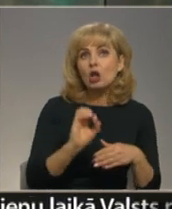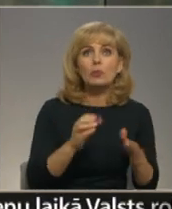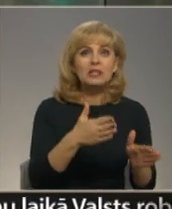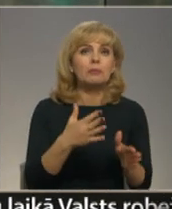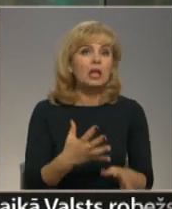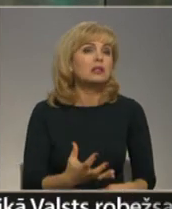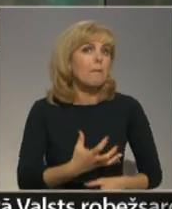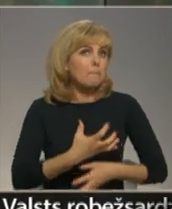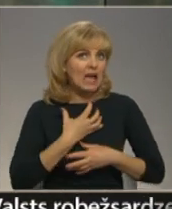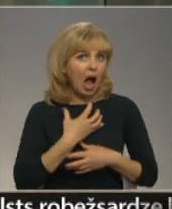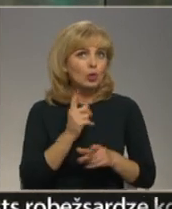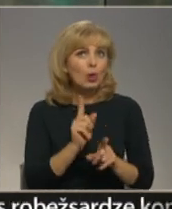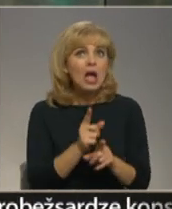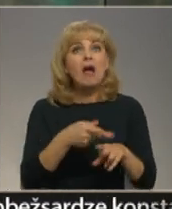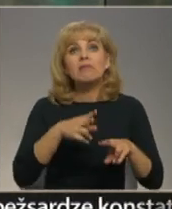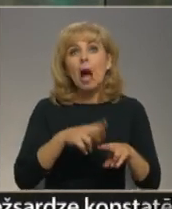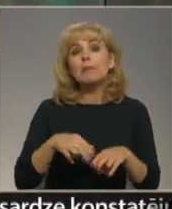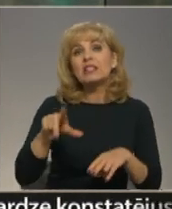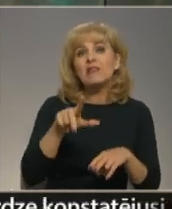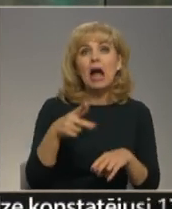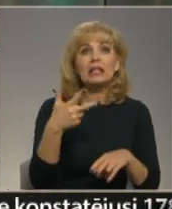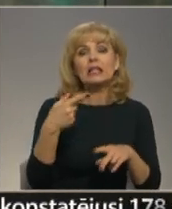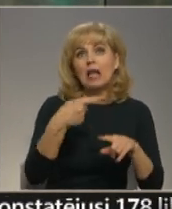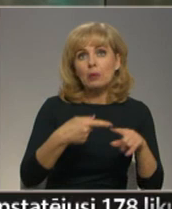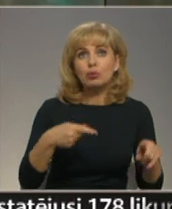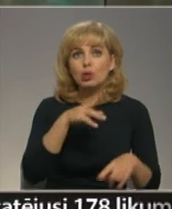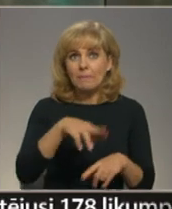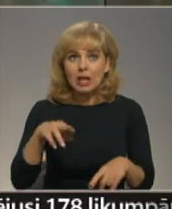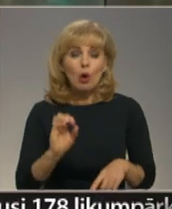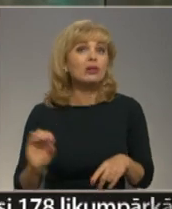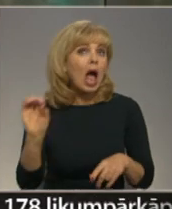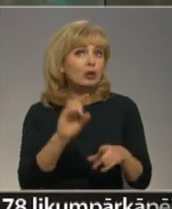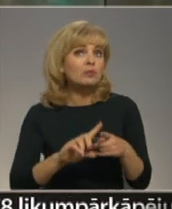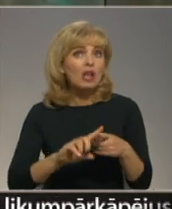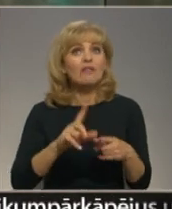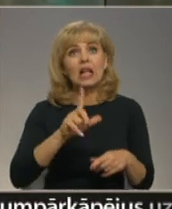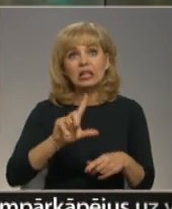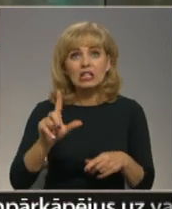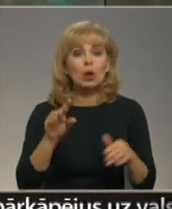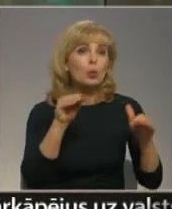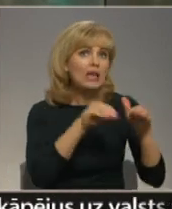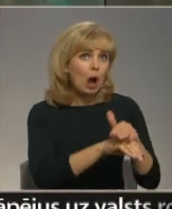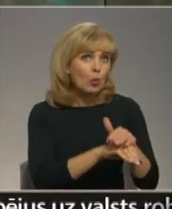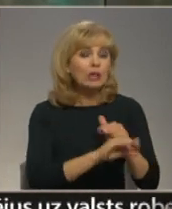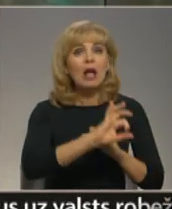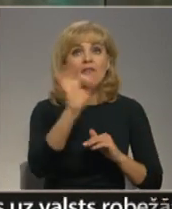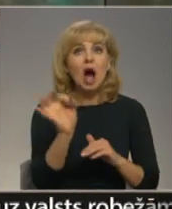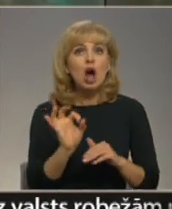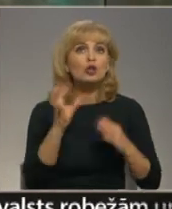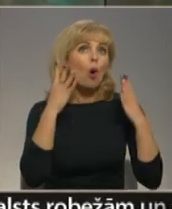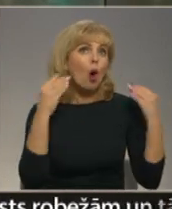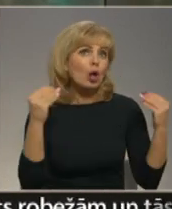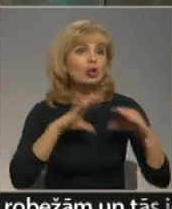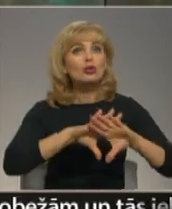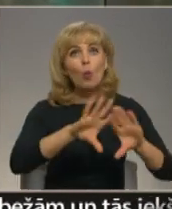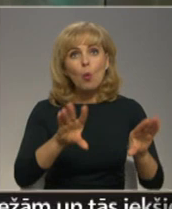ieguldīti vācu un holandiešu kopīgi īstenotajā projektā, kura mērķis atrast jaunus veidus, kā ar šo noturību cīnīties.